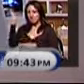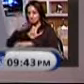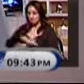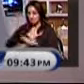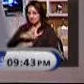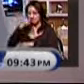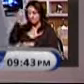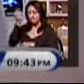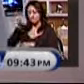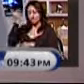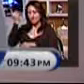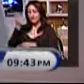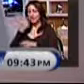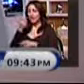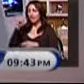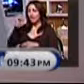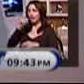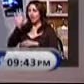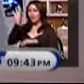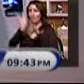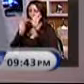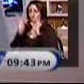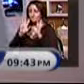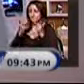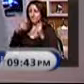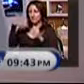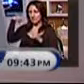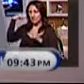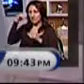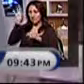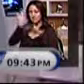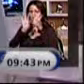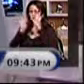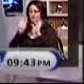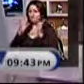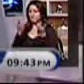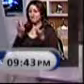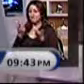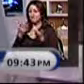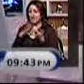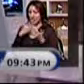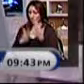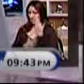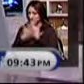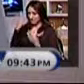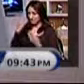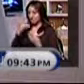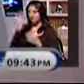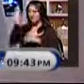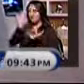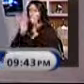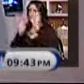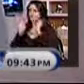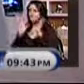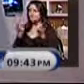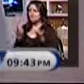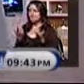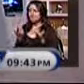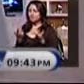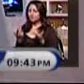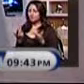شايف مين بقى؟ ما انت بالتأكيد، ما هو دايما السؤال اللي بيطرح نفسه، انت النهاردة عاوز تغيير، قبل الثورة ما كانش